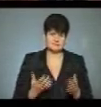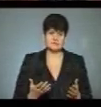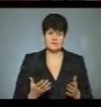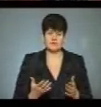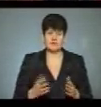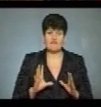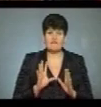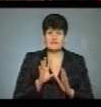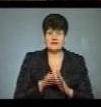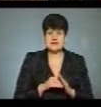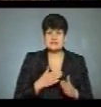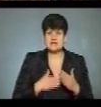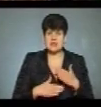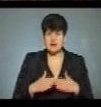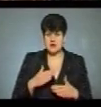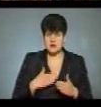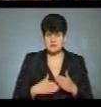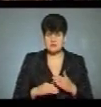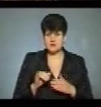внести радість у